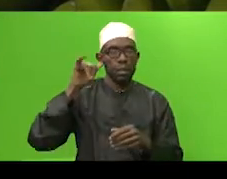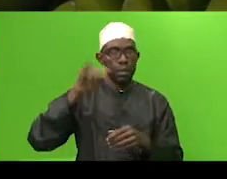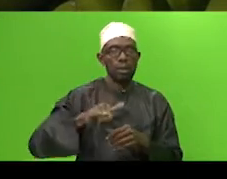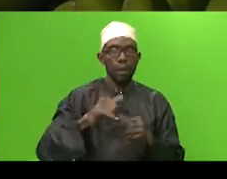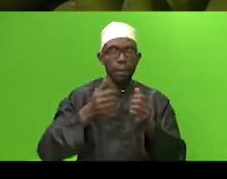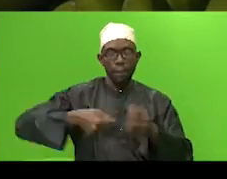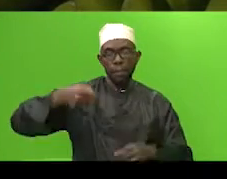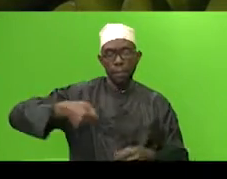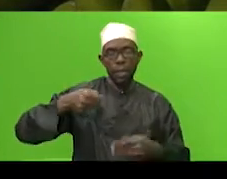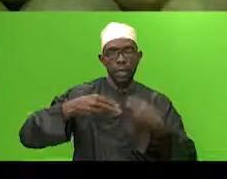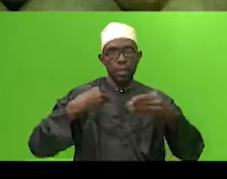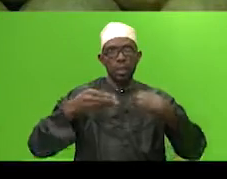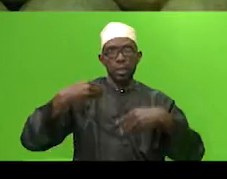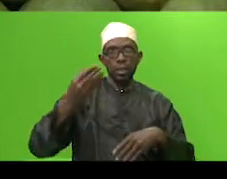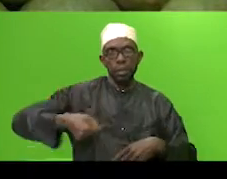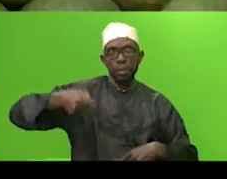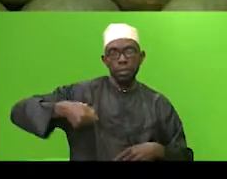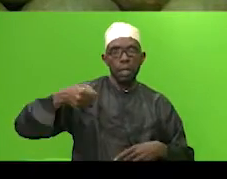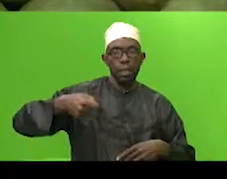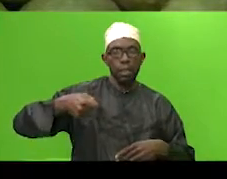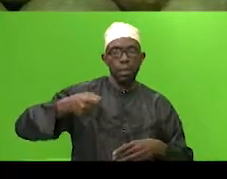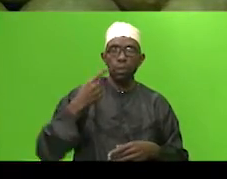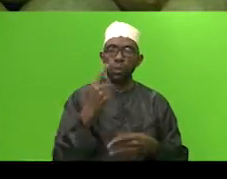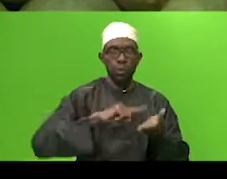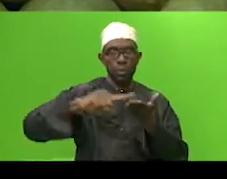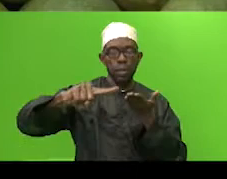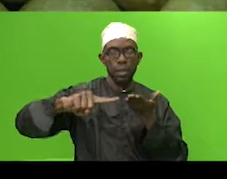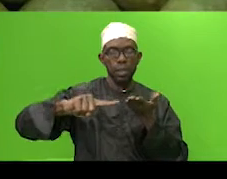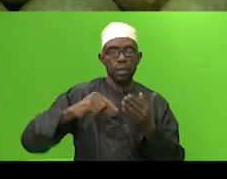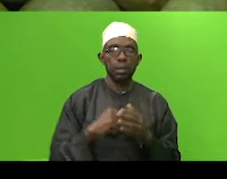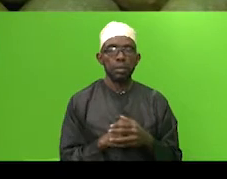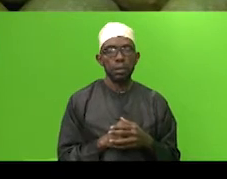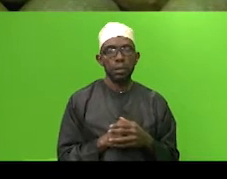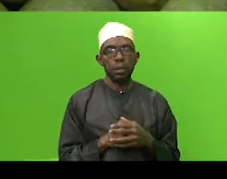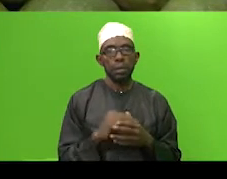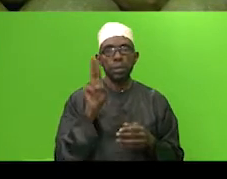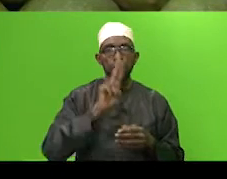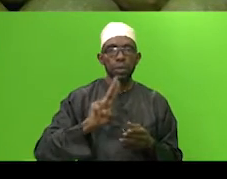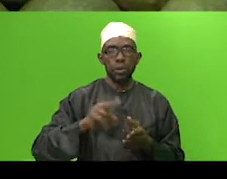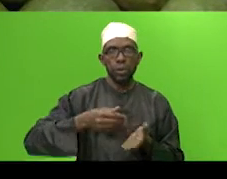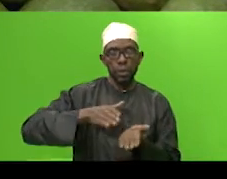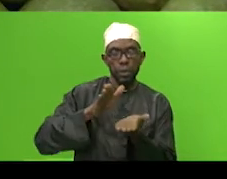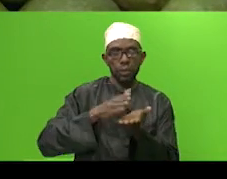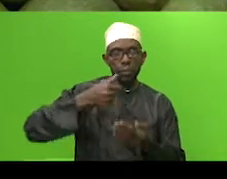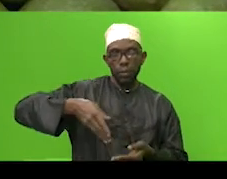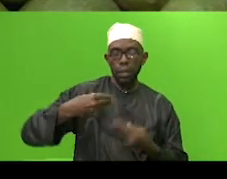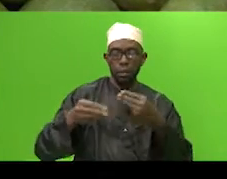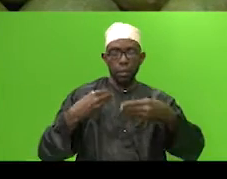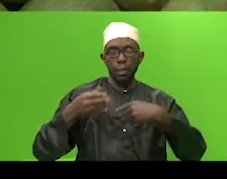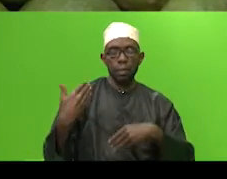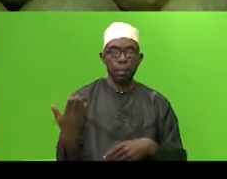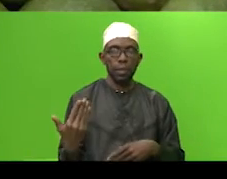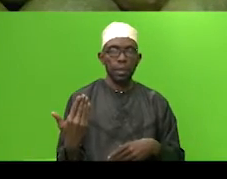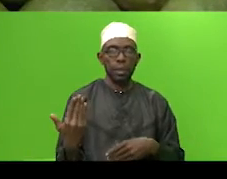bag, hiyo packet for even a week. Hata wiki moja unaweza kutumia hizo pack, hizo makaratasi. Kama